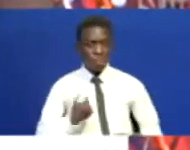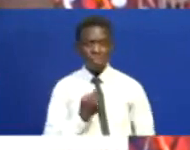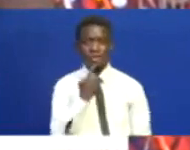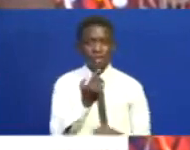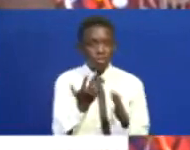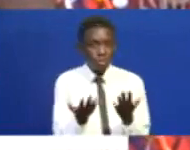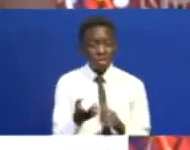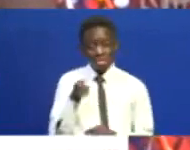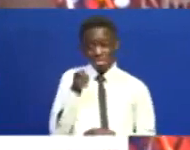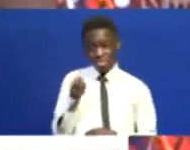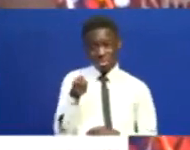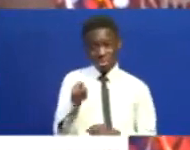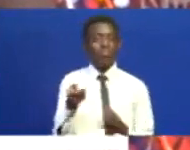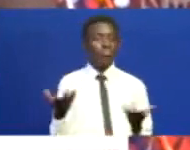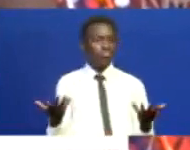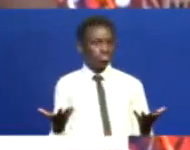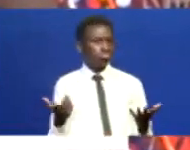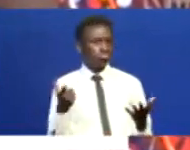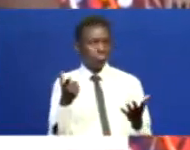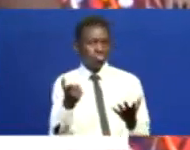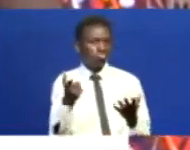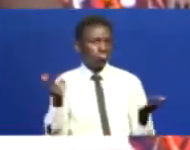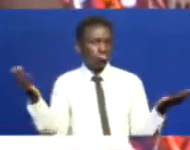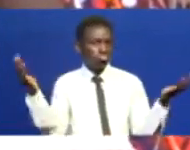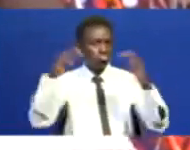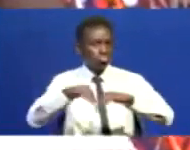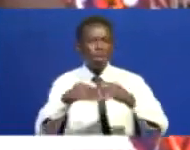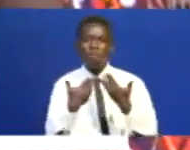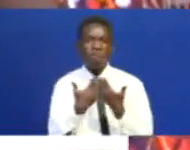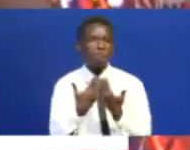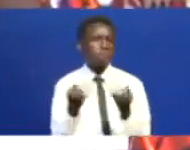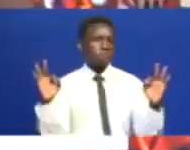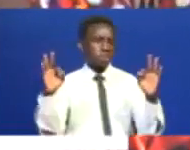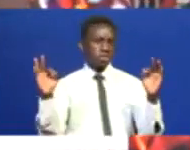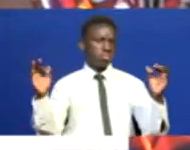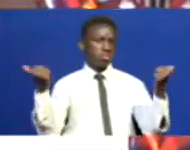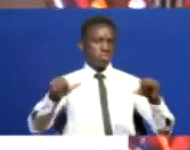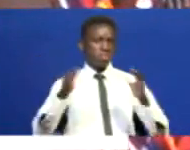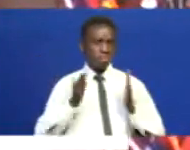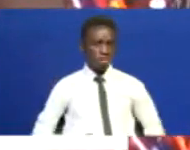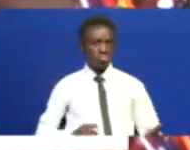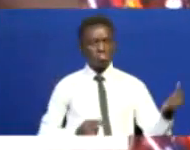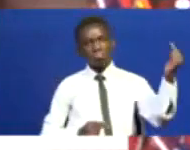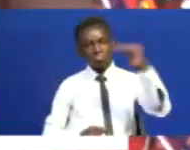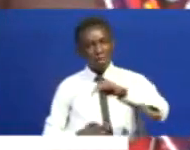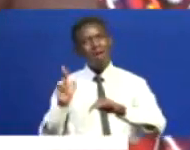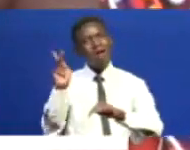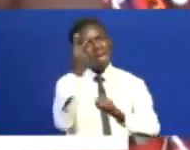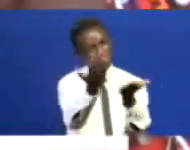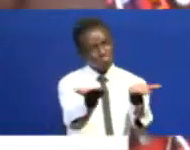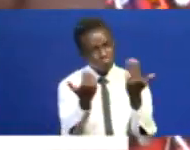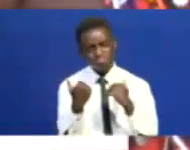forum iko imefunguliwa kwa kila mtu. So Wakenya wakuje, waangalie, wahige ile mila